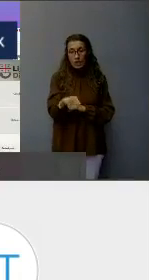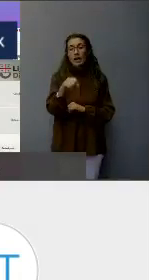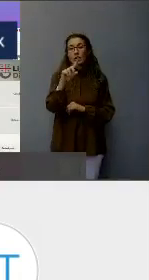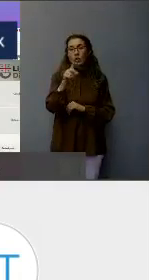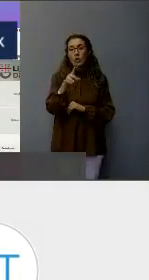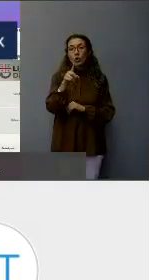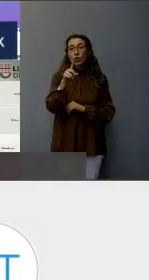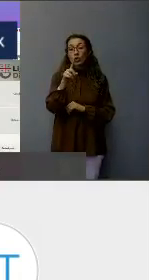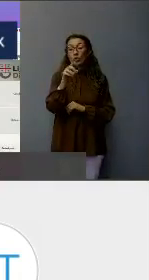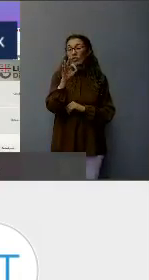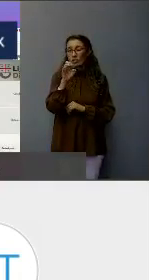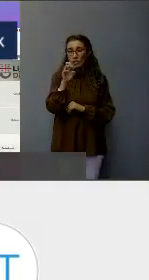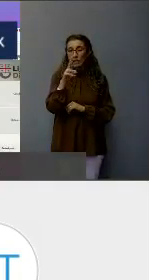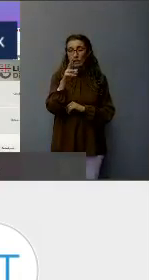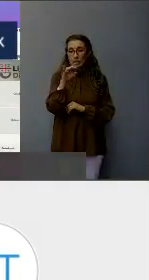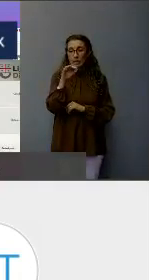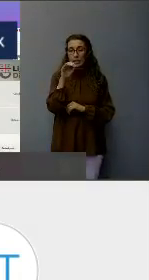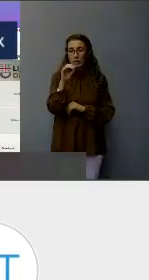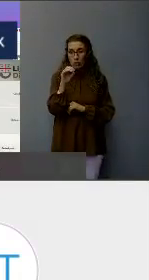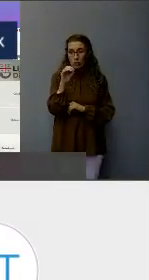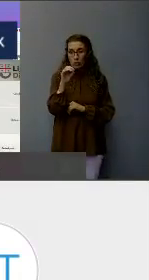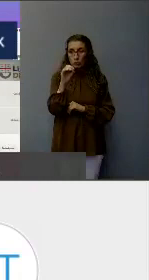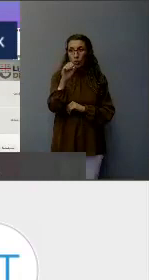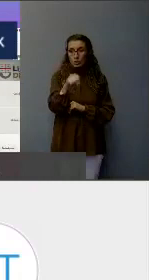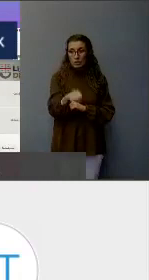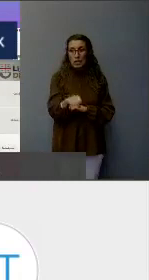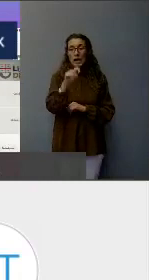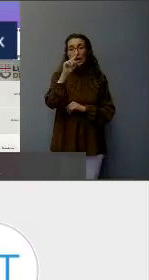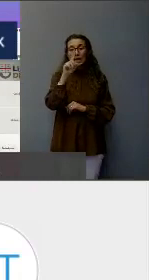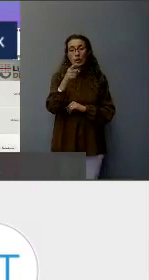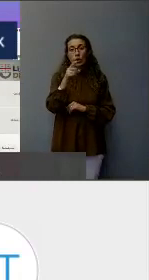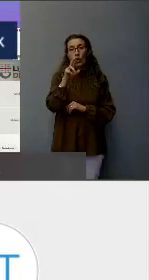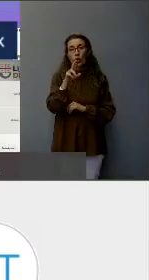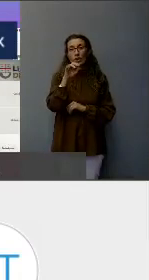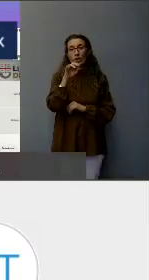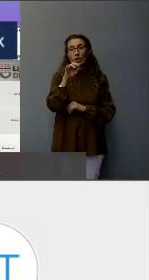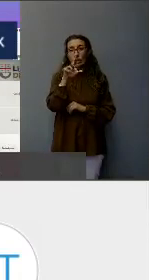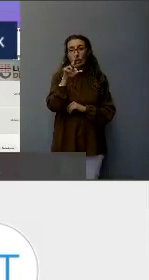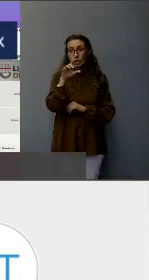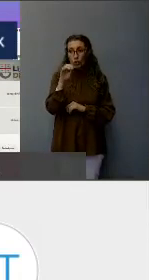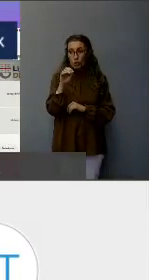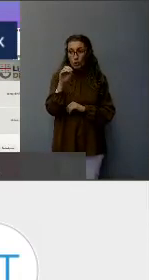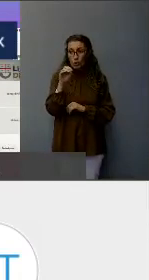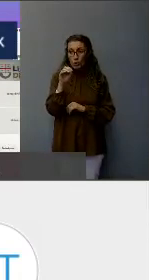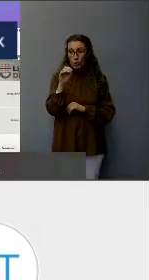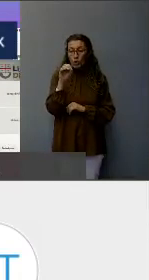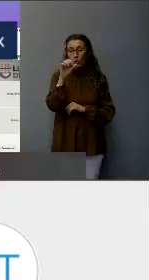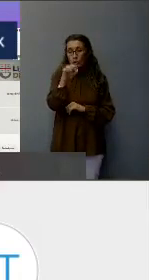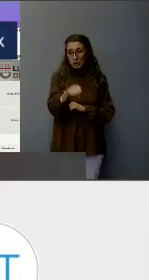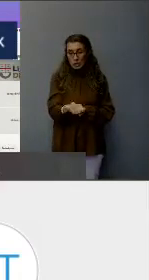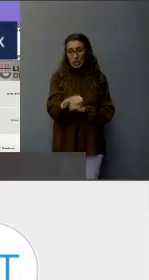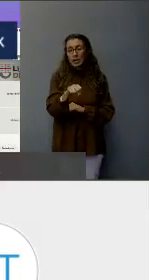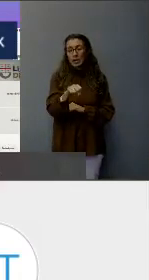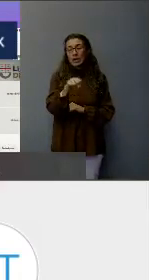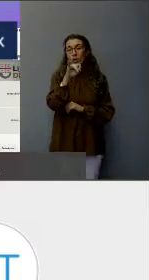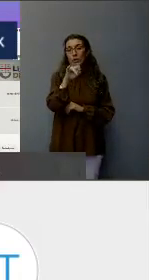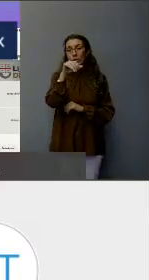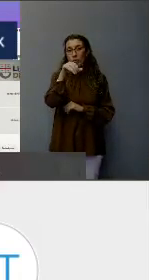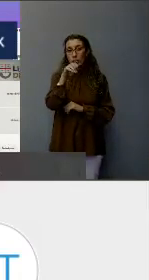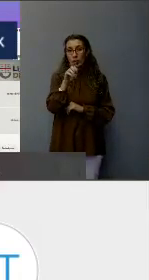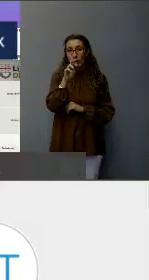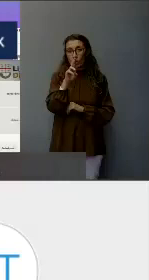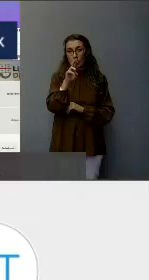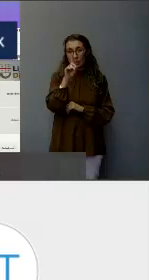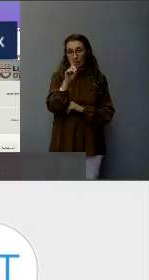consigliere ferrero contrario consigliere grillo contrario consigliere